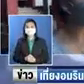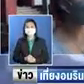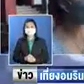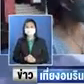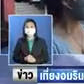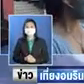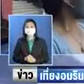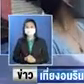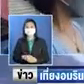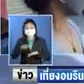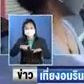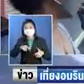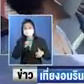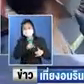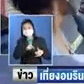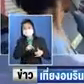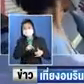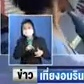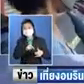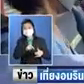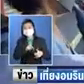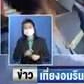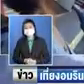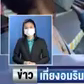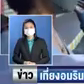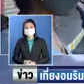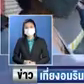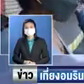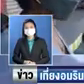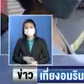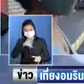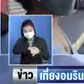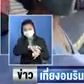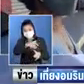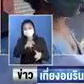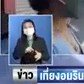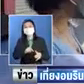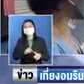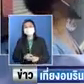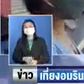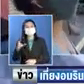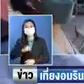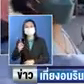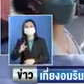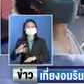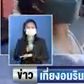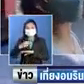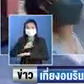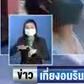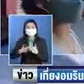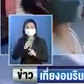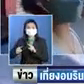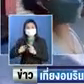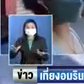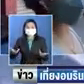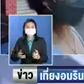ในเมื่อน้องเนี่ยเขาจะเขาในเมื่อน้องเนี่ย ก็ถูกจับแล้วไงจะอะไรจะไปไล่ยึดอะไรต้องหน